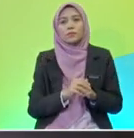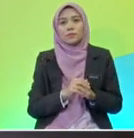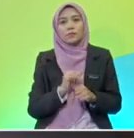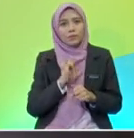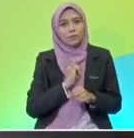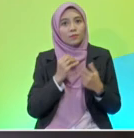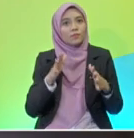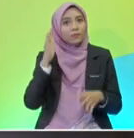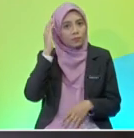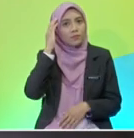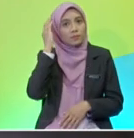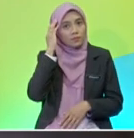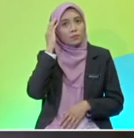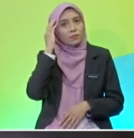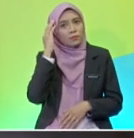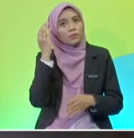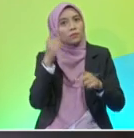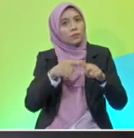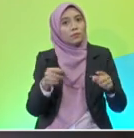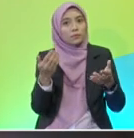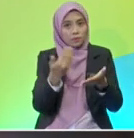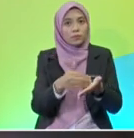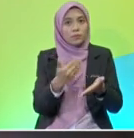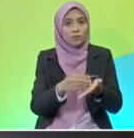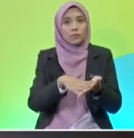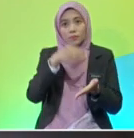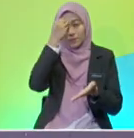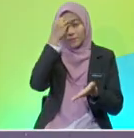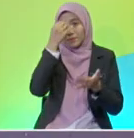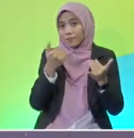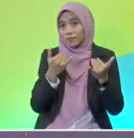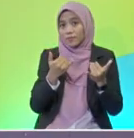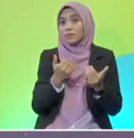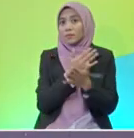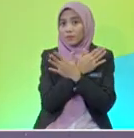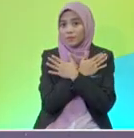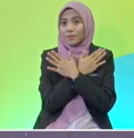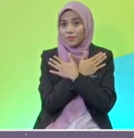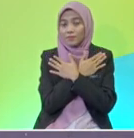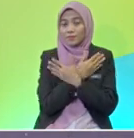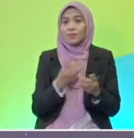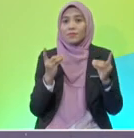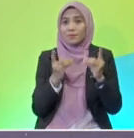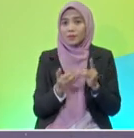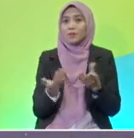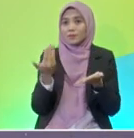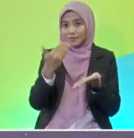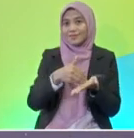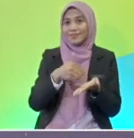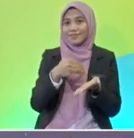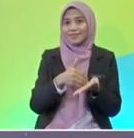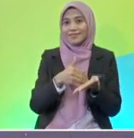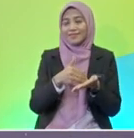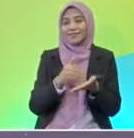belajar dengan lebih mendalam lagi tapi tidak berhenti selepas ini dalam tahap 2